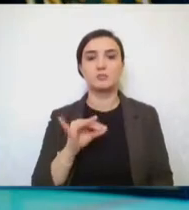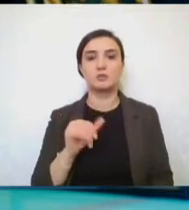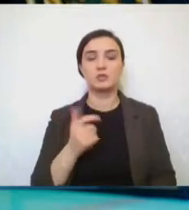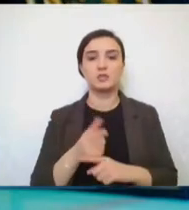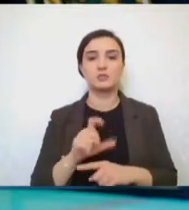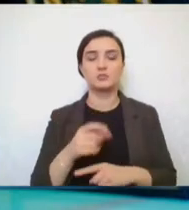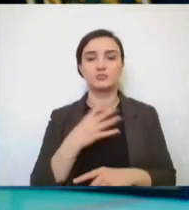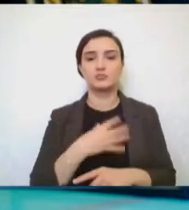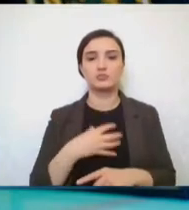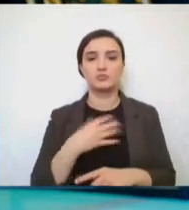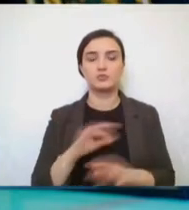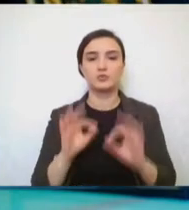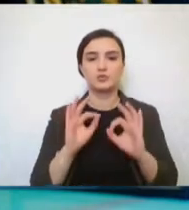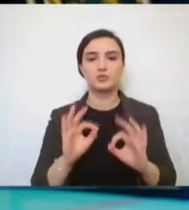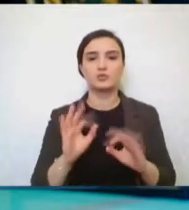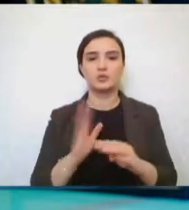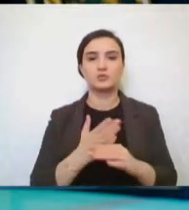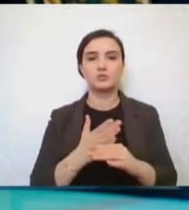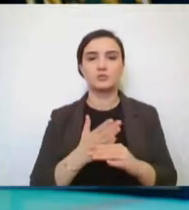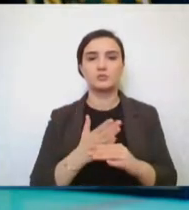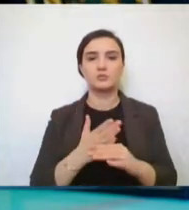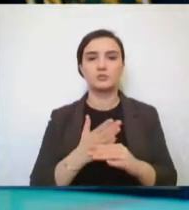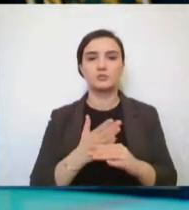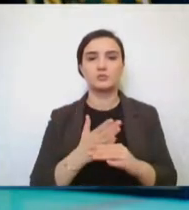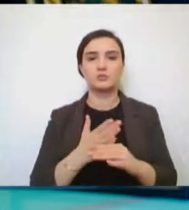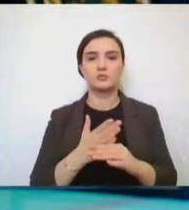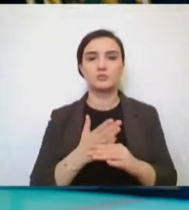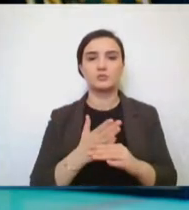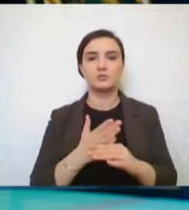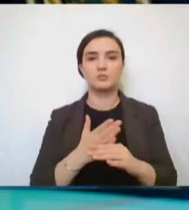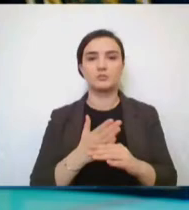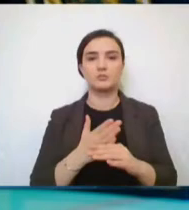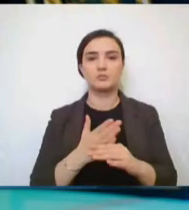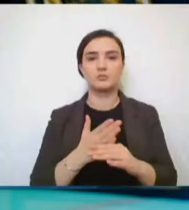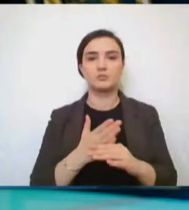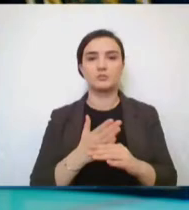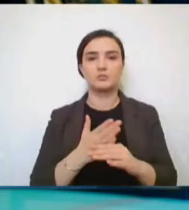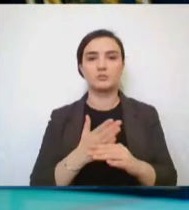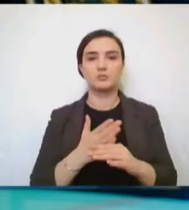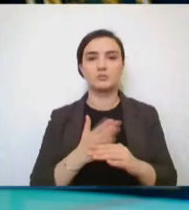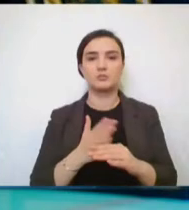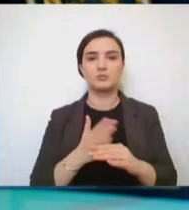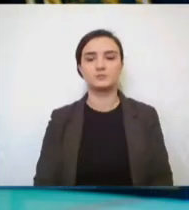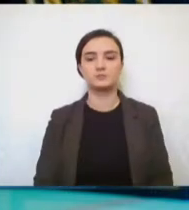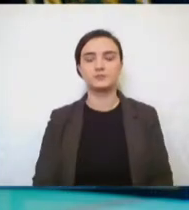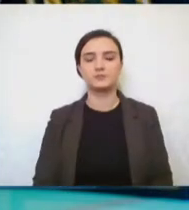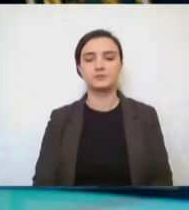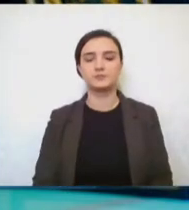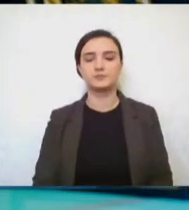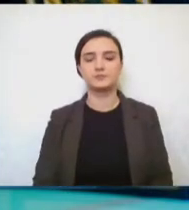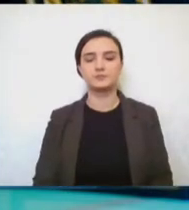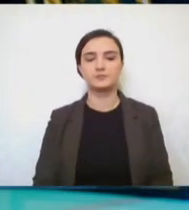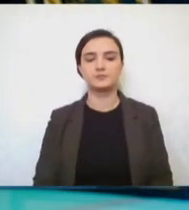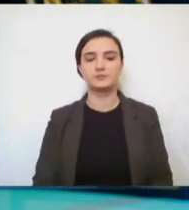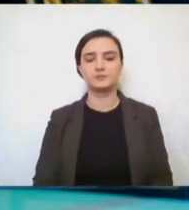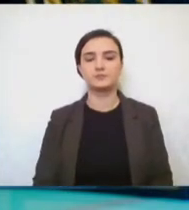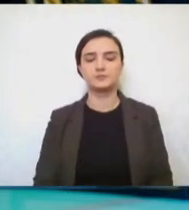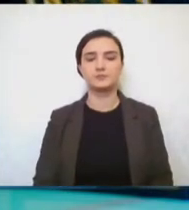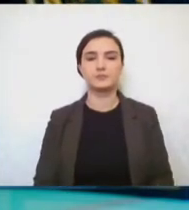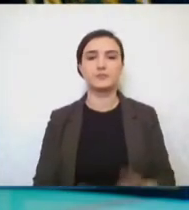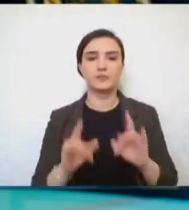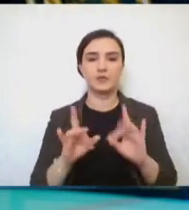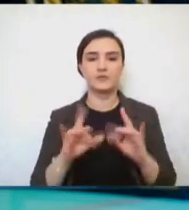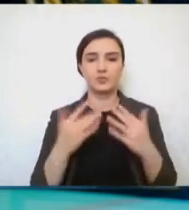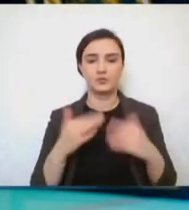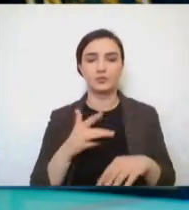სწორი დიფერენცირება მოვახდინოთ. COVID-ის პერიოდში, როგორც აღნიშნეთ, კუნთოვანი ტკივილებიც როდესაც მოდის და გულის მიდამოში როდესაც ტკივილები